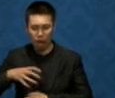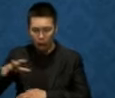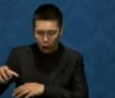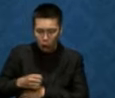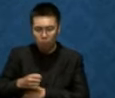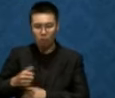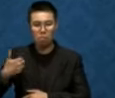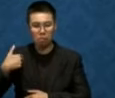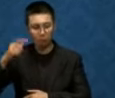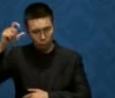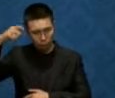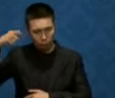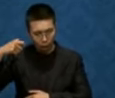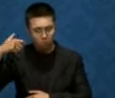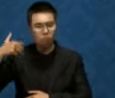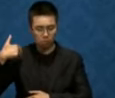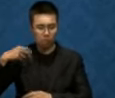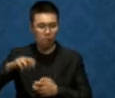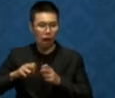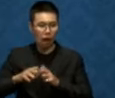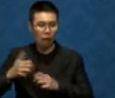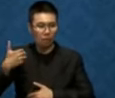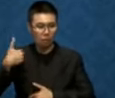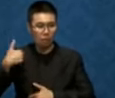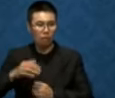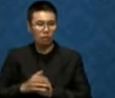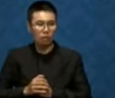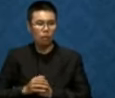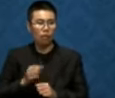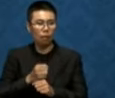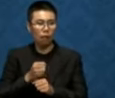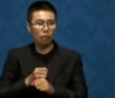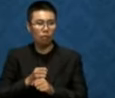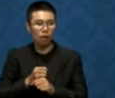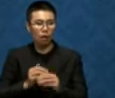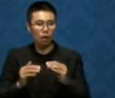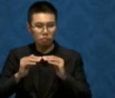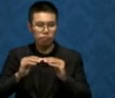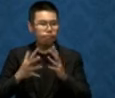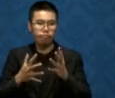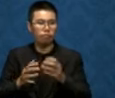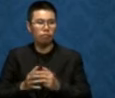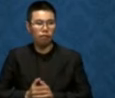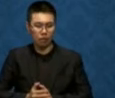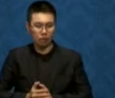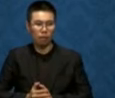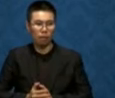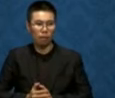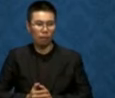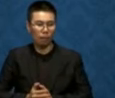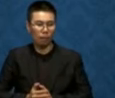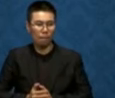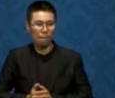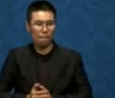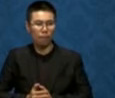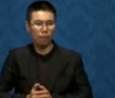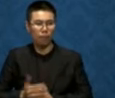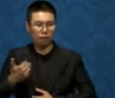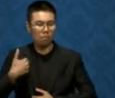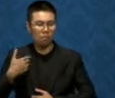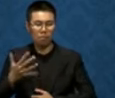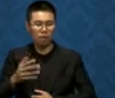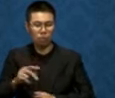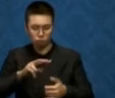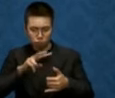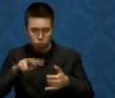ครับอ่าสิ่งเหล่านี้นำไปสู่การละเมิดสิทธิมนุษยชนนะครับโดยที่อ่าไม่ได้มีการ